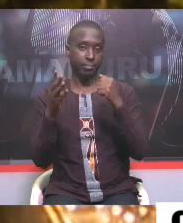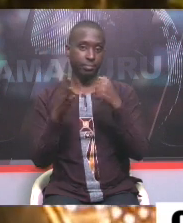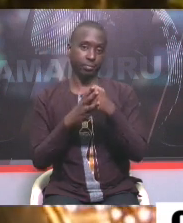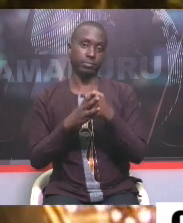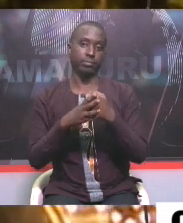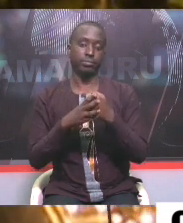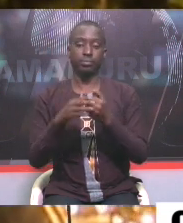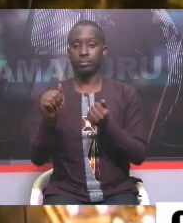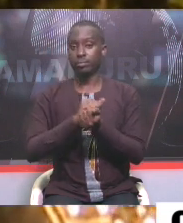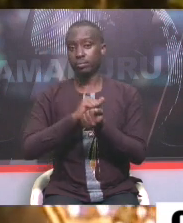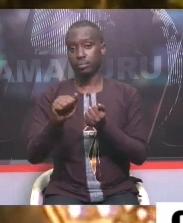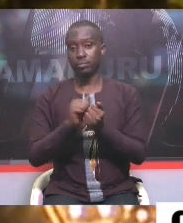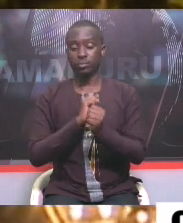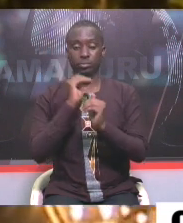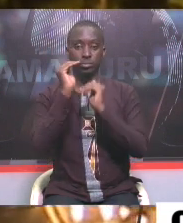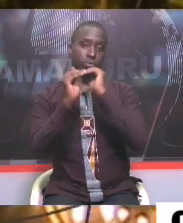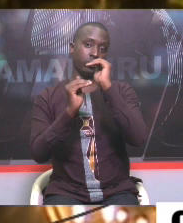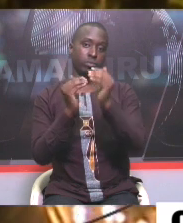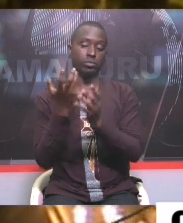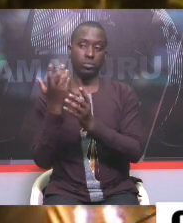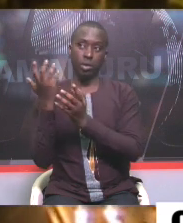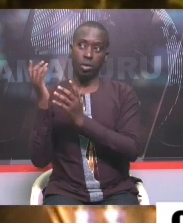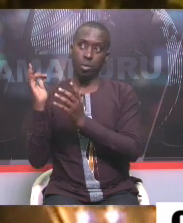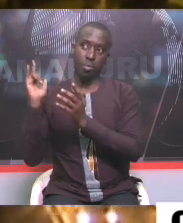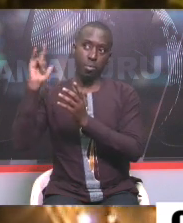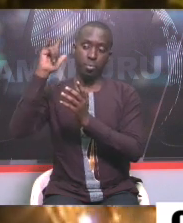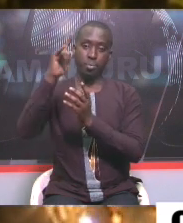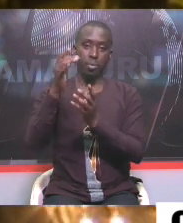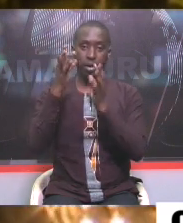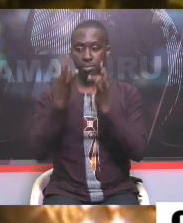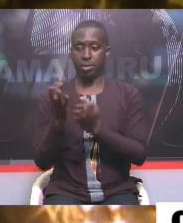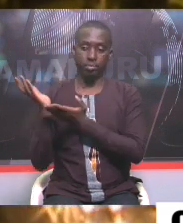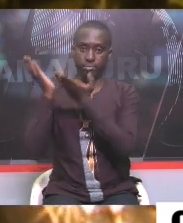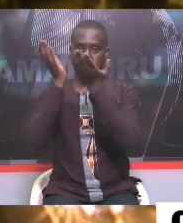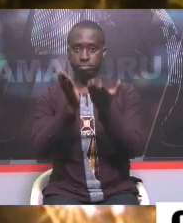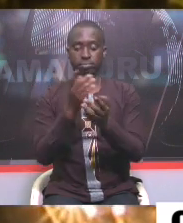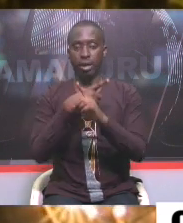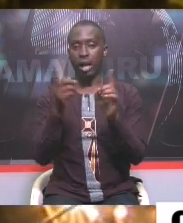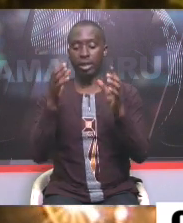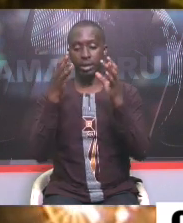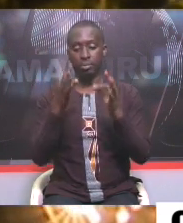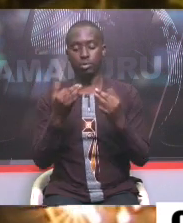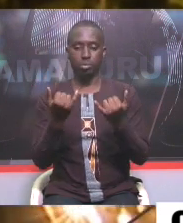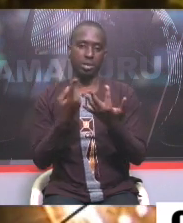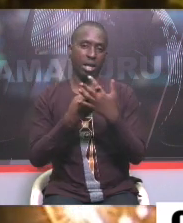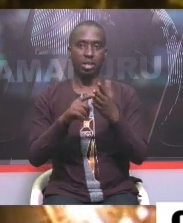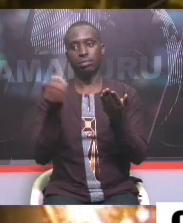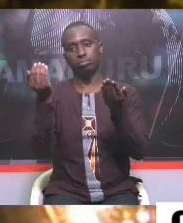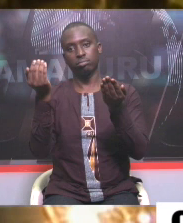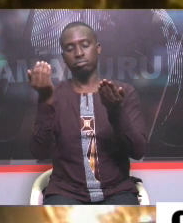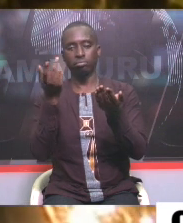cyashegeshe urwego rw'ubwikorezi bwo mu kirere, icyakora ngo rutangiye kuzahuka